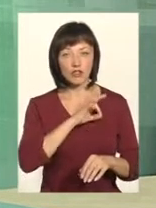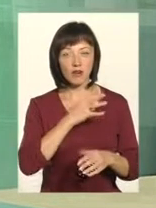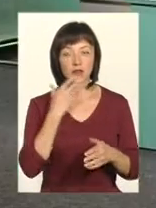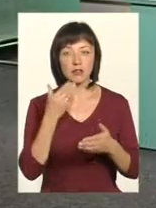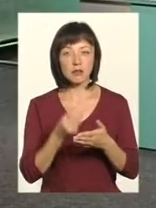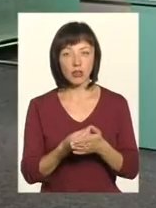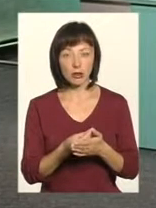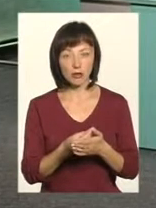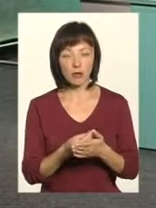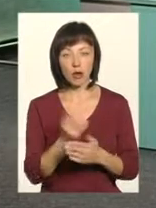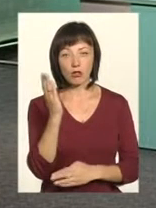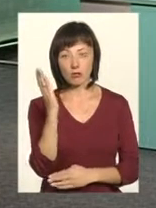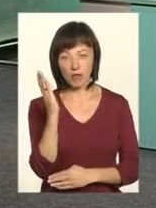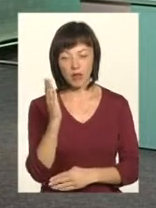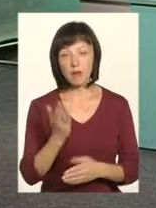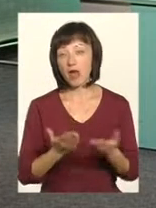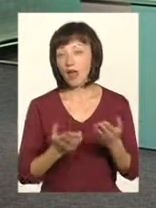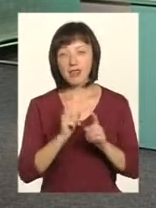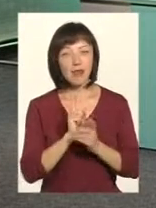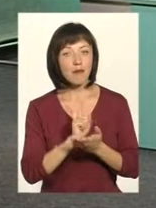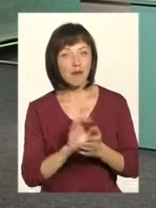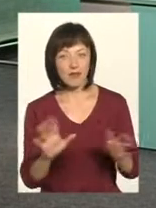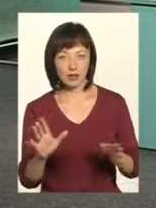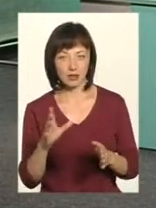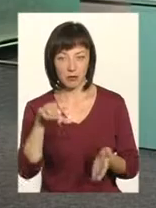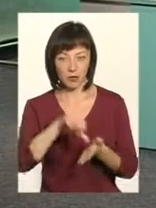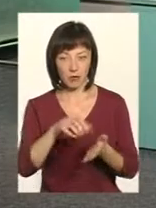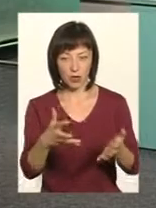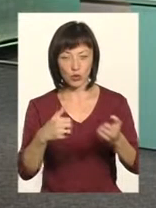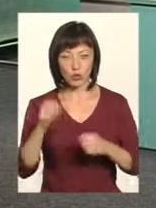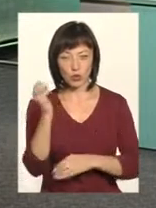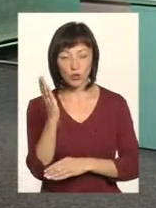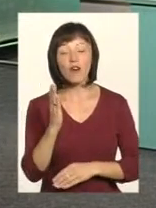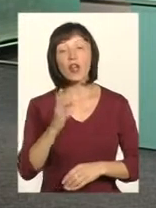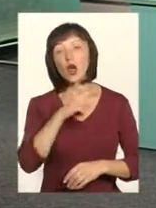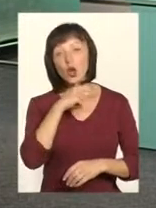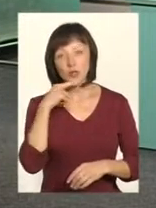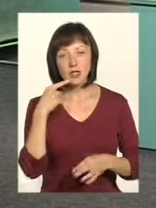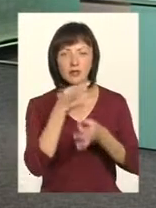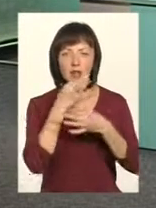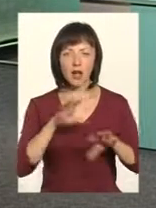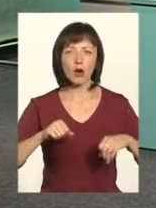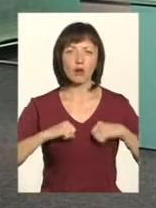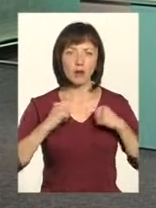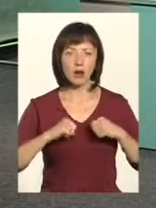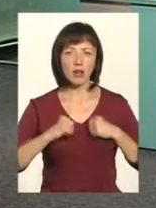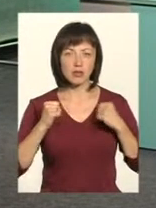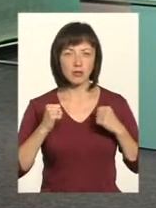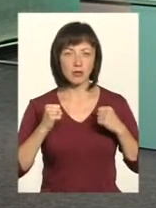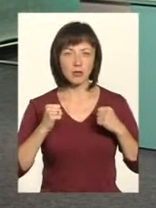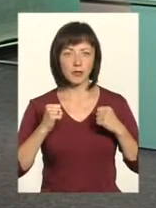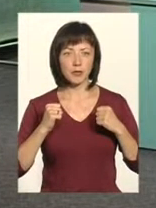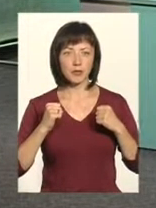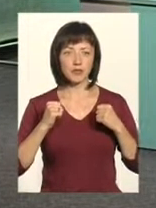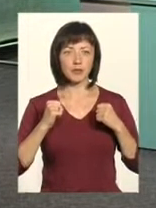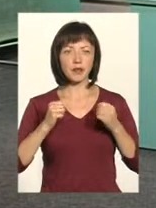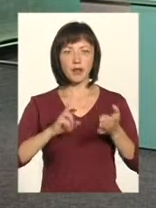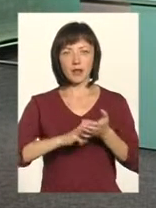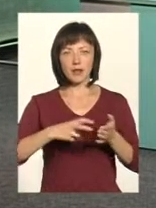своїм голосуванням, тобто не повинен голосувати. Росія всіляко намагається уйти